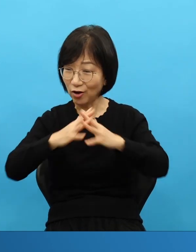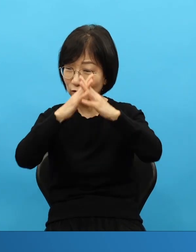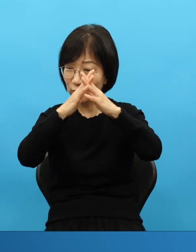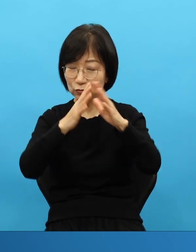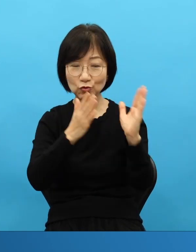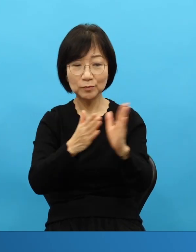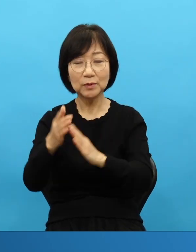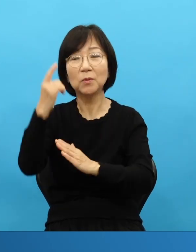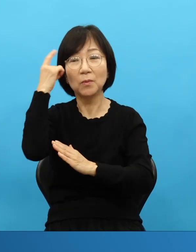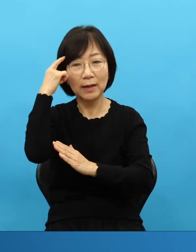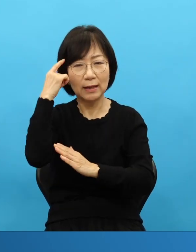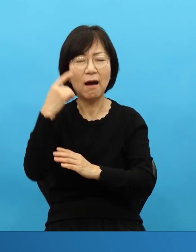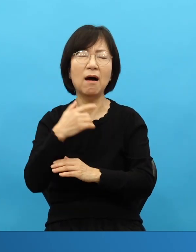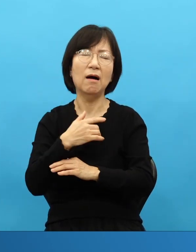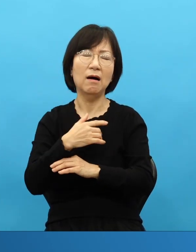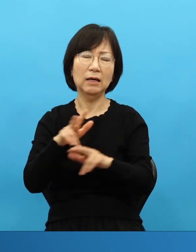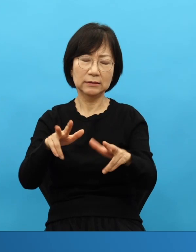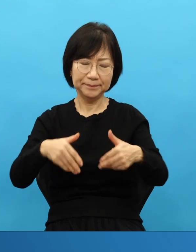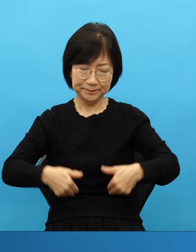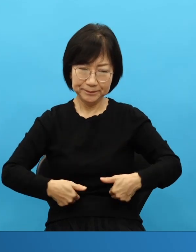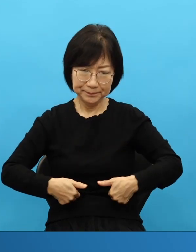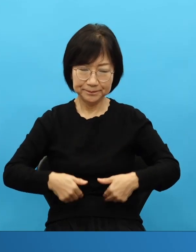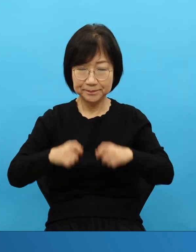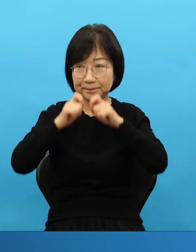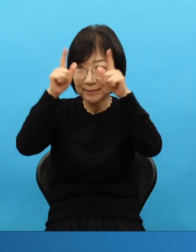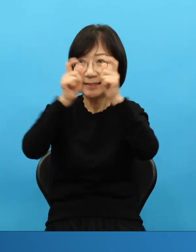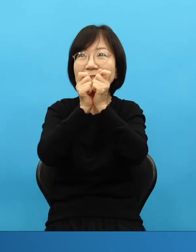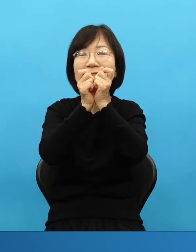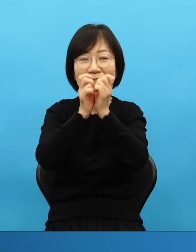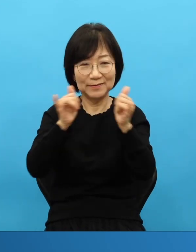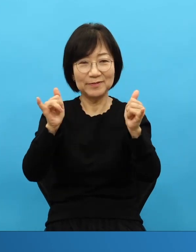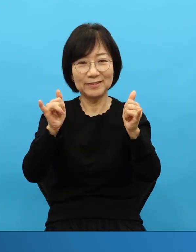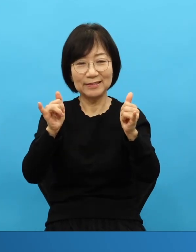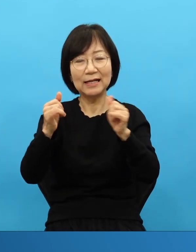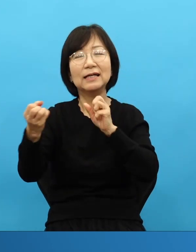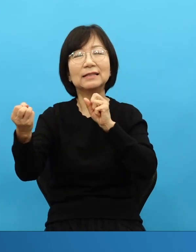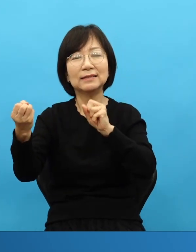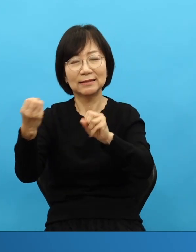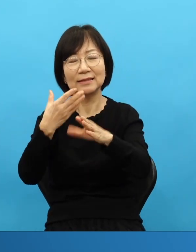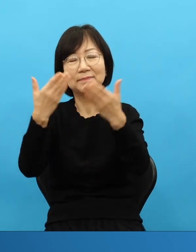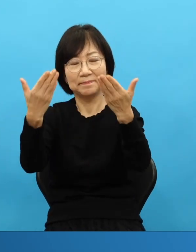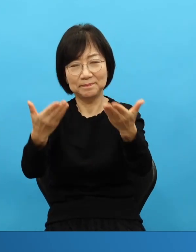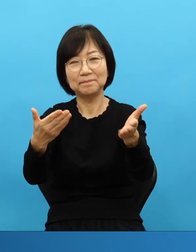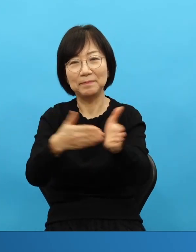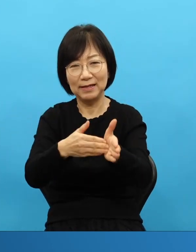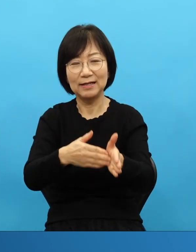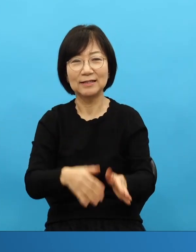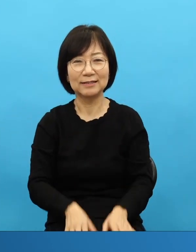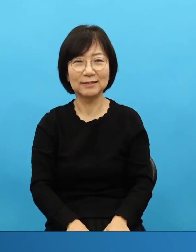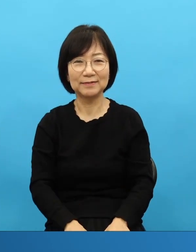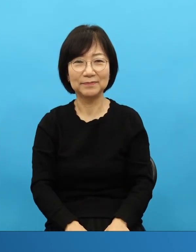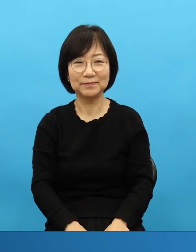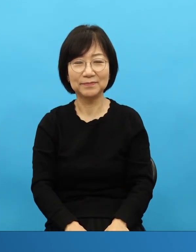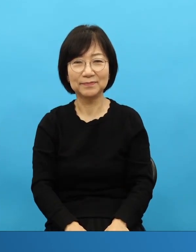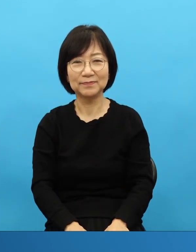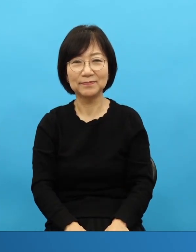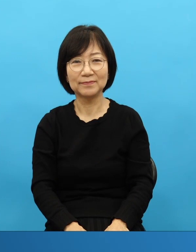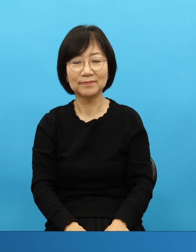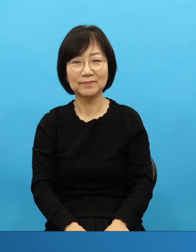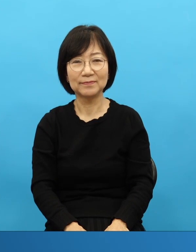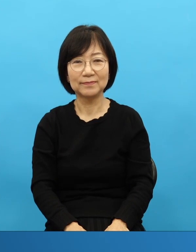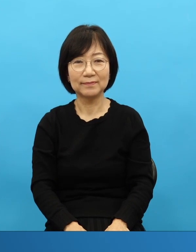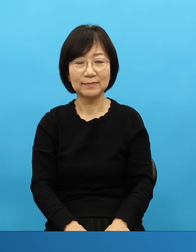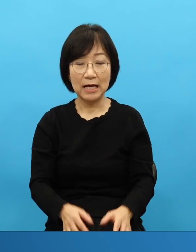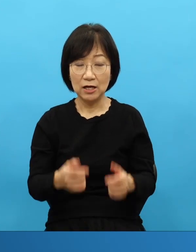그 such 사람 as 응답하지. this. All those people 뭐 receive 일지라도 answers. 괜찮아. That it doesn't matter, even if he does not. 몇 개 단어 회복해야 됩니다. 정확한